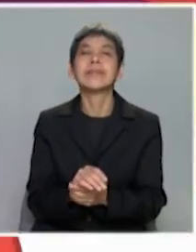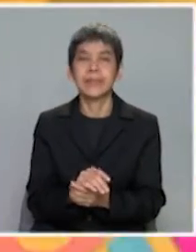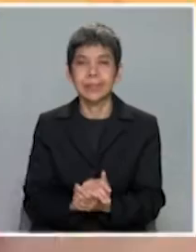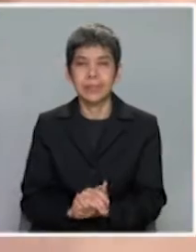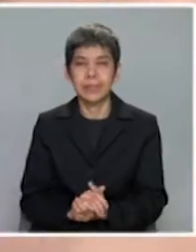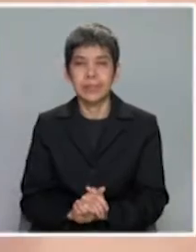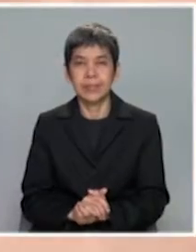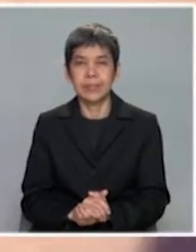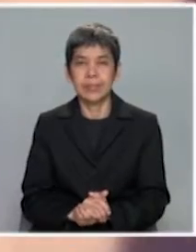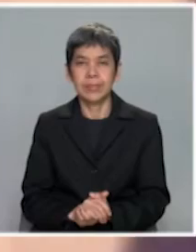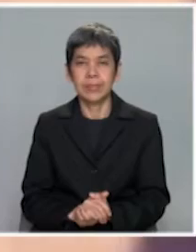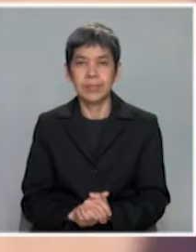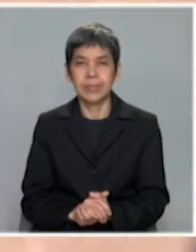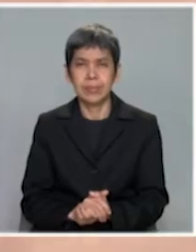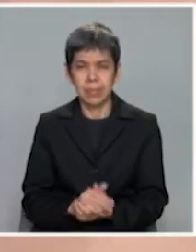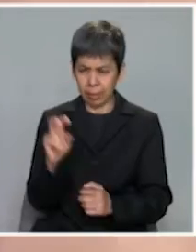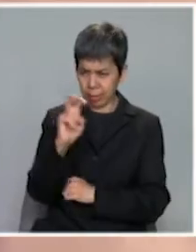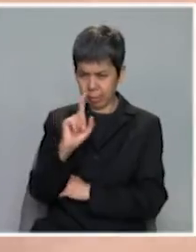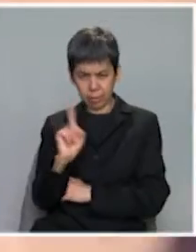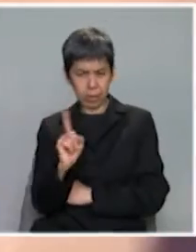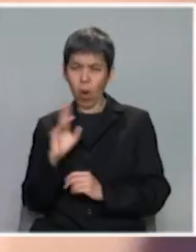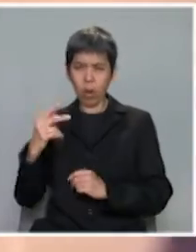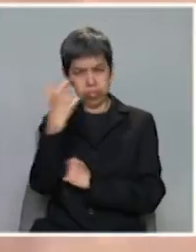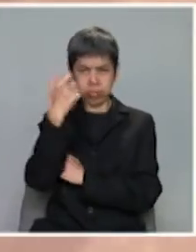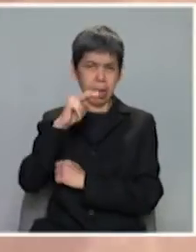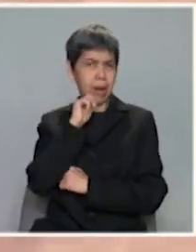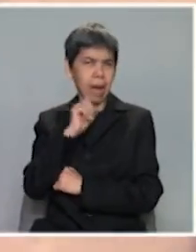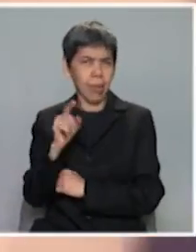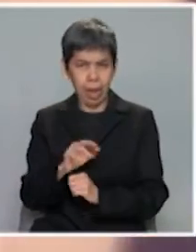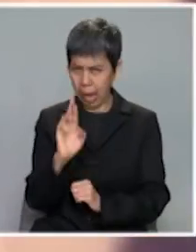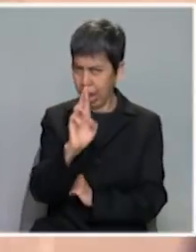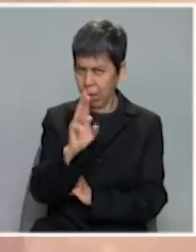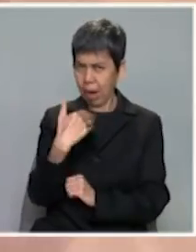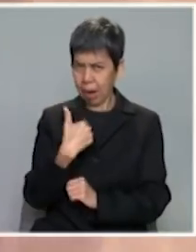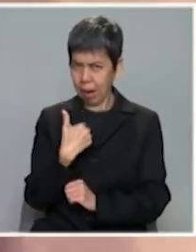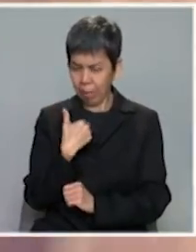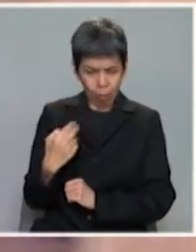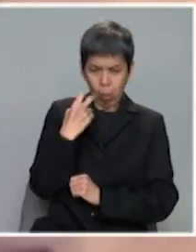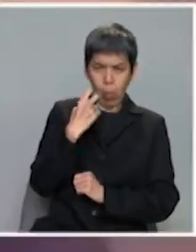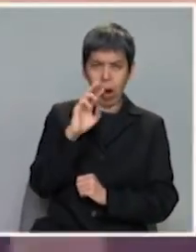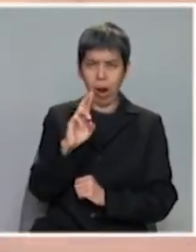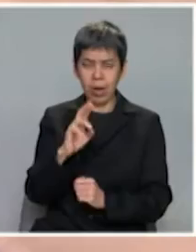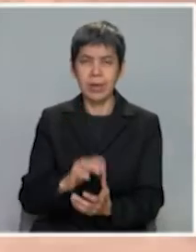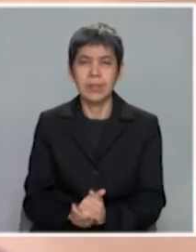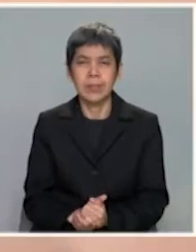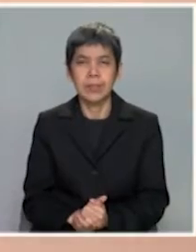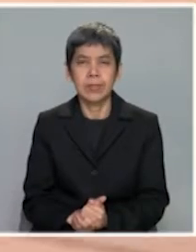ครับ นั่นงูอะไรอยู่ในห้องน้ำระวังนะเดี๋ยวโดนมันฉก